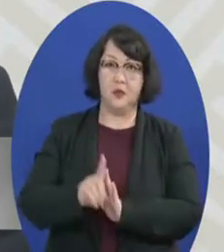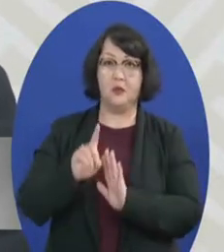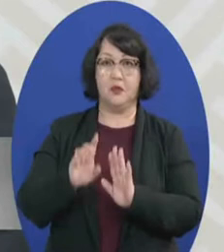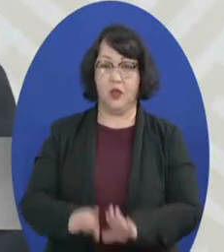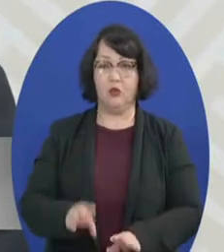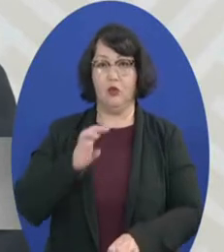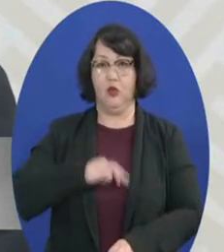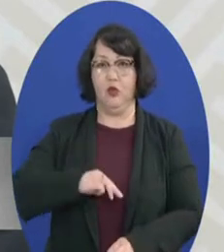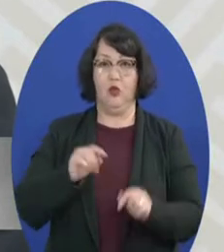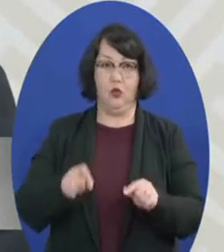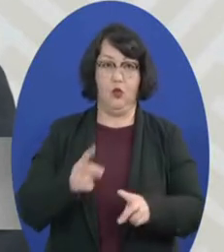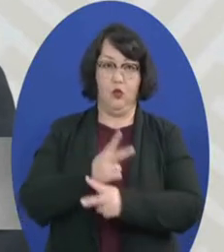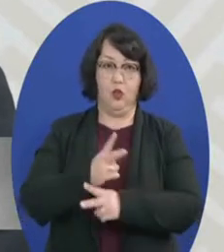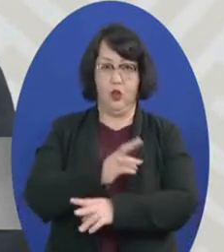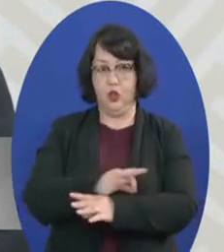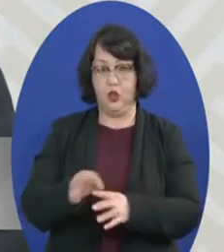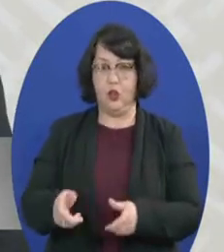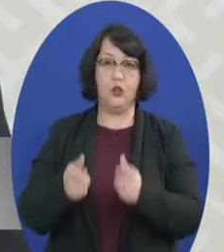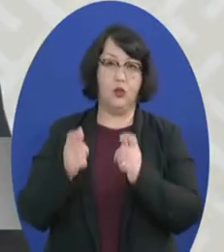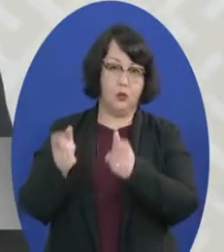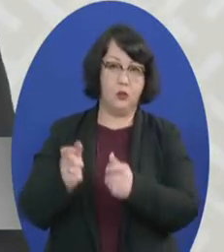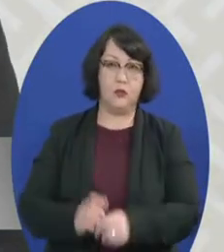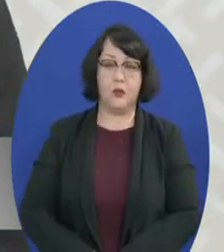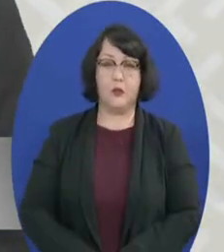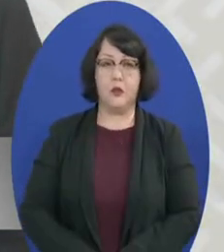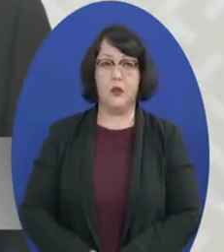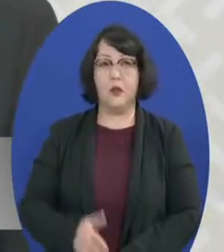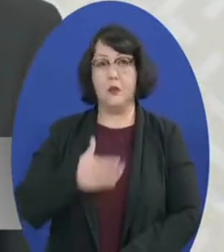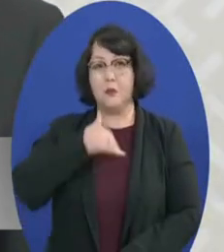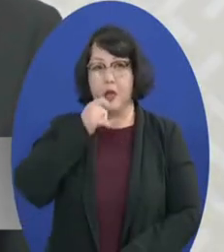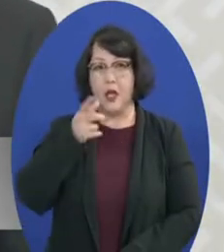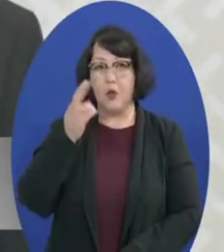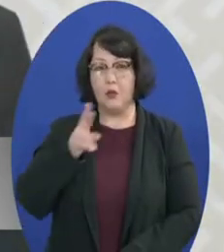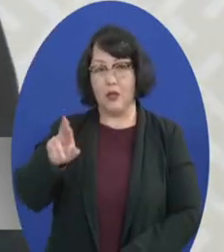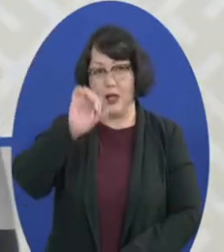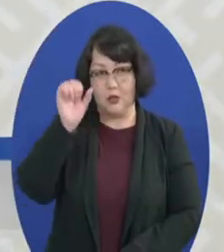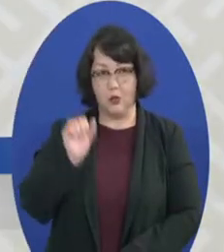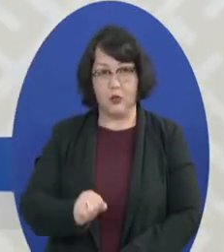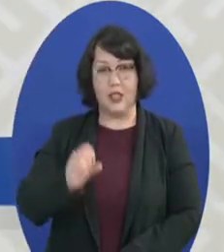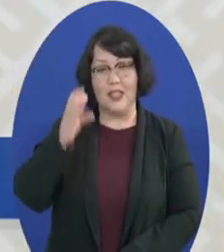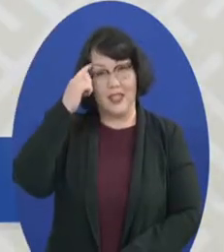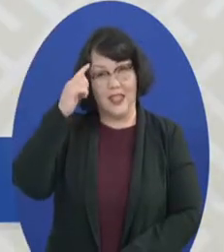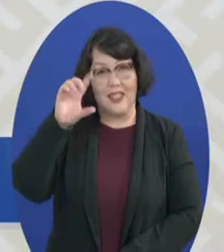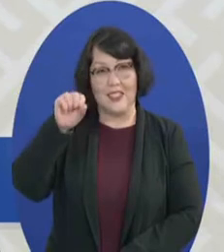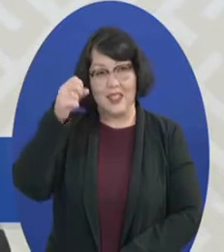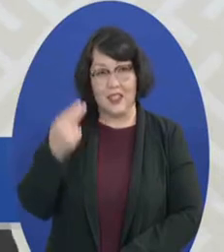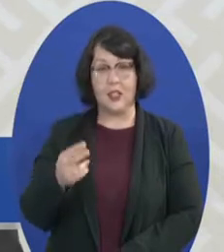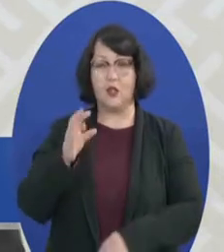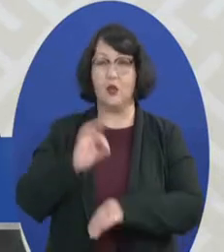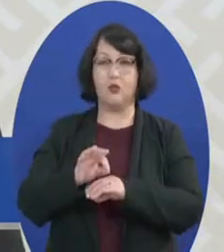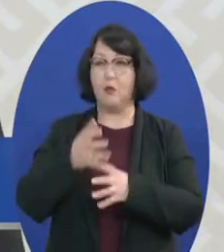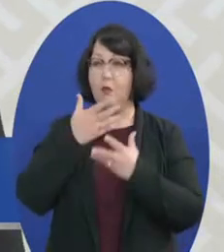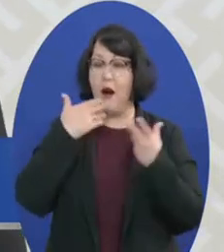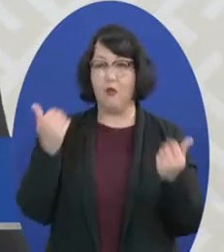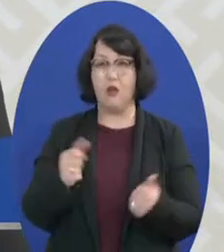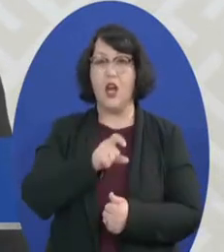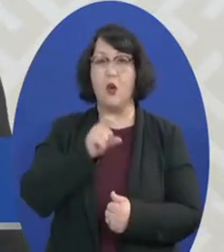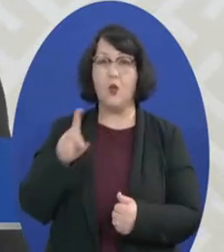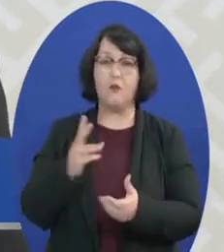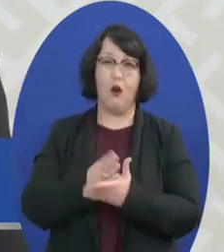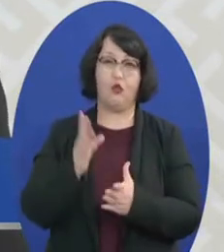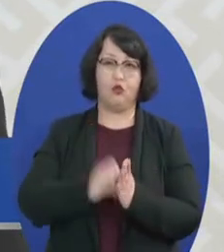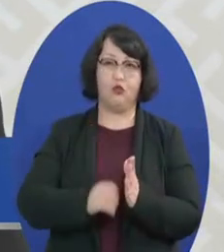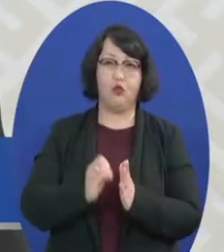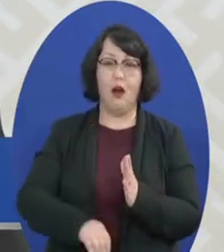үүднээс бол өнөөдрийн энэ хуулийн төслийг өргөн барьж байгаа. За эрүүл мэндийн асуудал, за сэтгцийн өвчин болон эмгэггүй байх гэсэн. За дээрэс